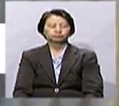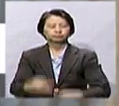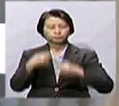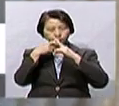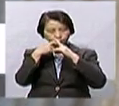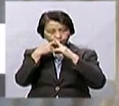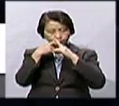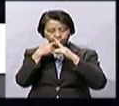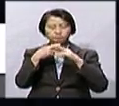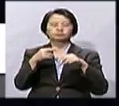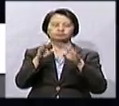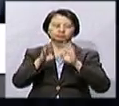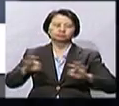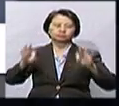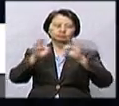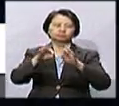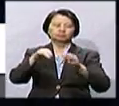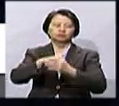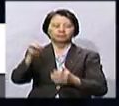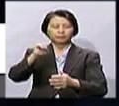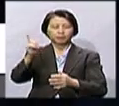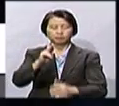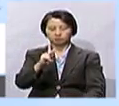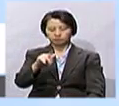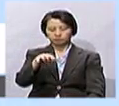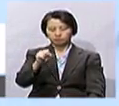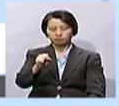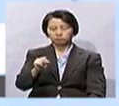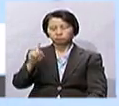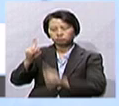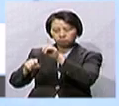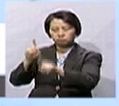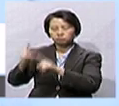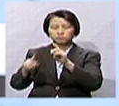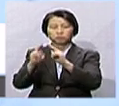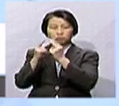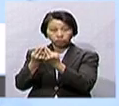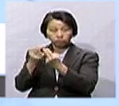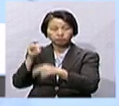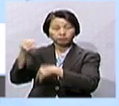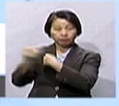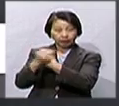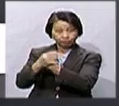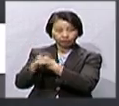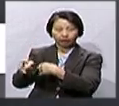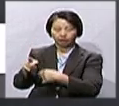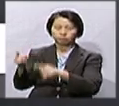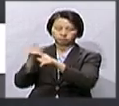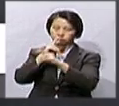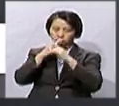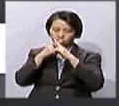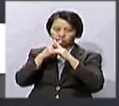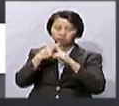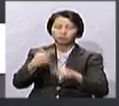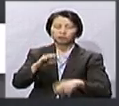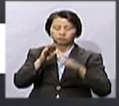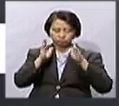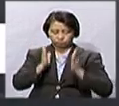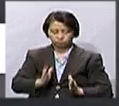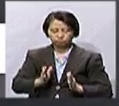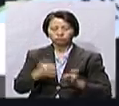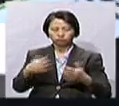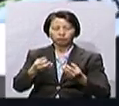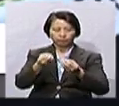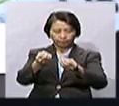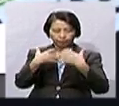Kerahsiaan adalah keutamaan dalam mana-mana kes yang dirujuk ke unit kaunseling. Justeru jemaah telah pun diberitahu bahawa